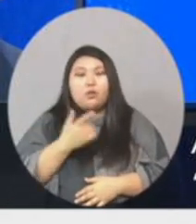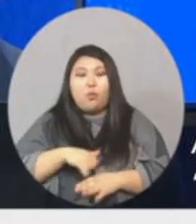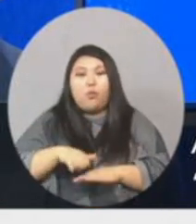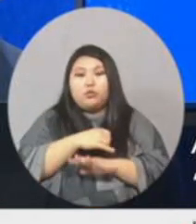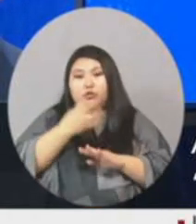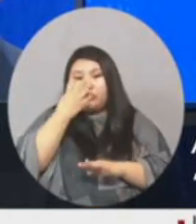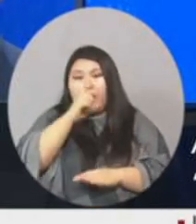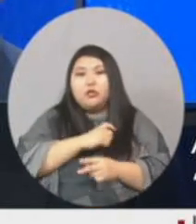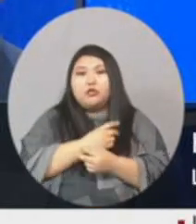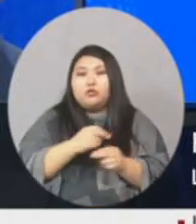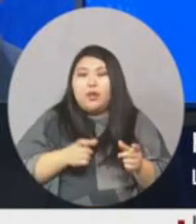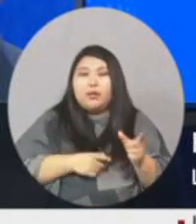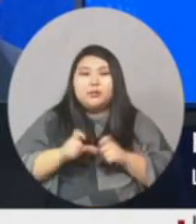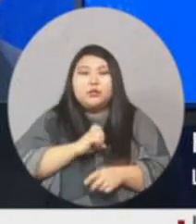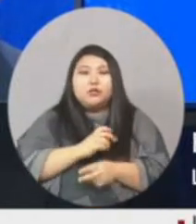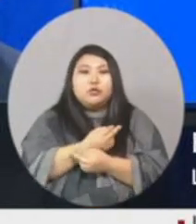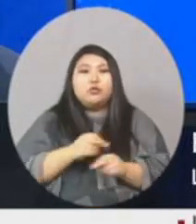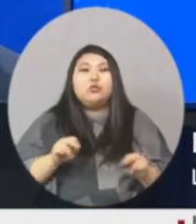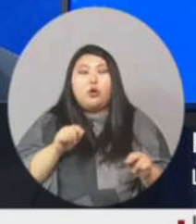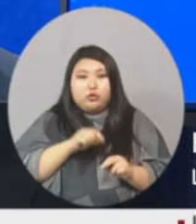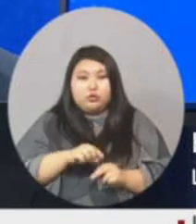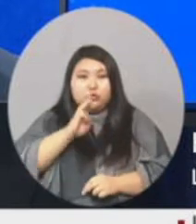эдийн засгийн хэрэгчлөөгөөр дархлагын төлөөх